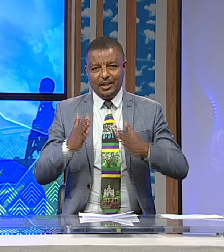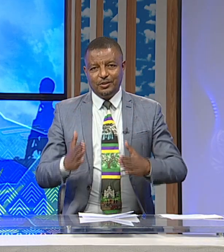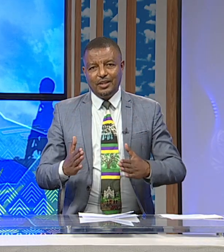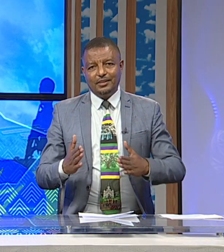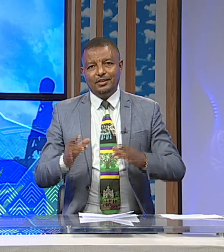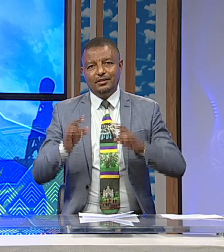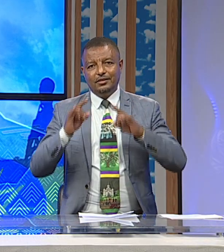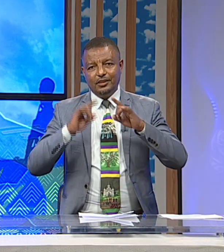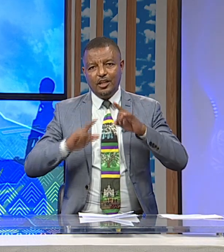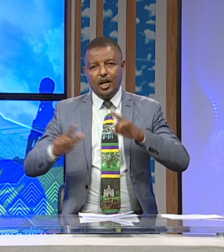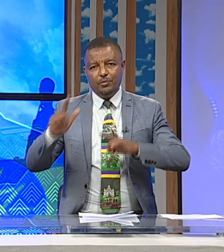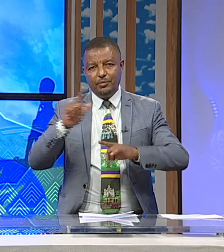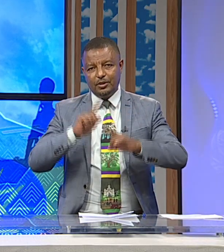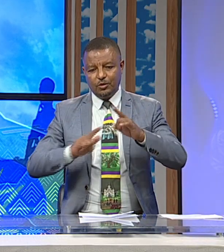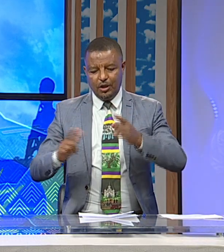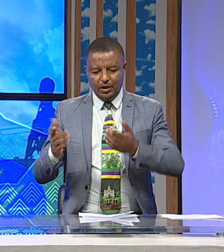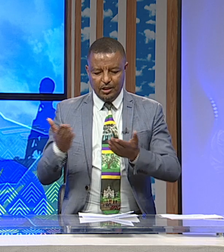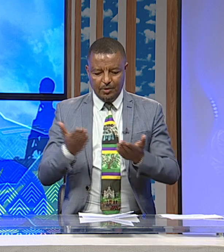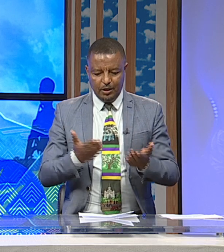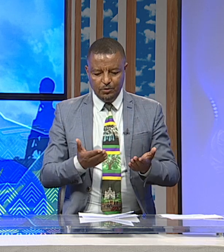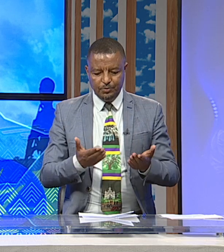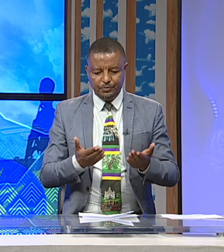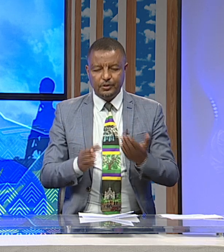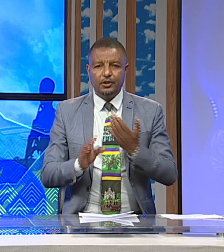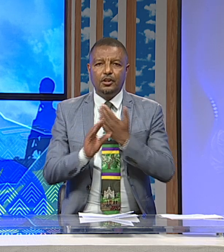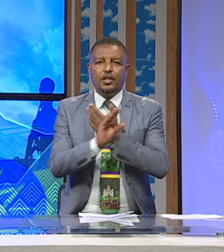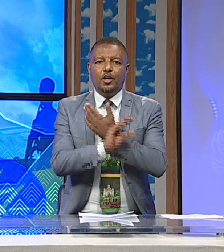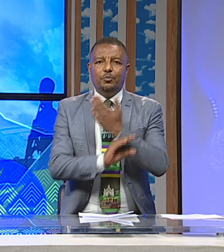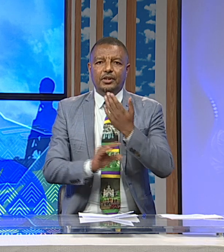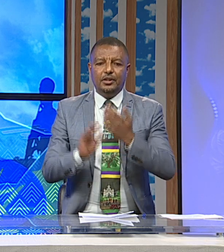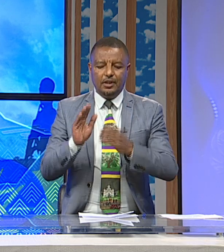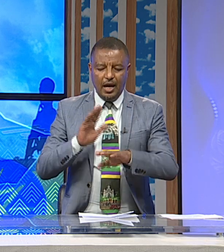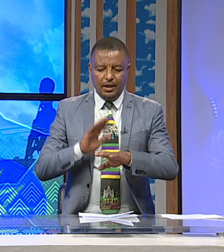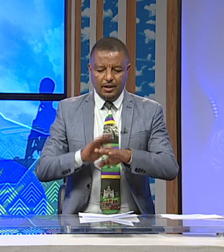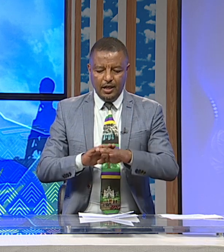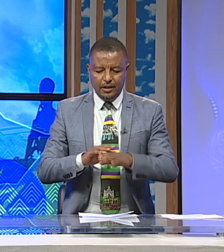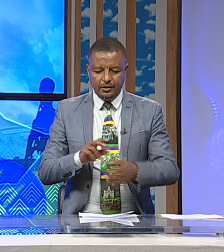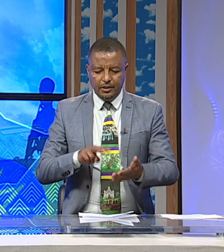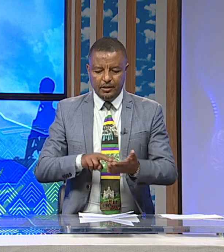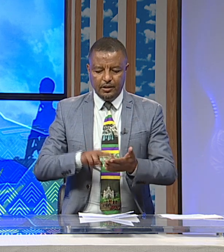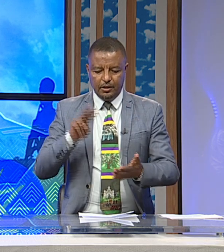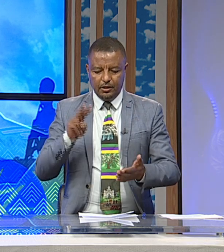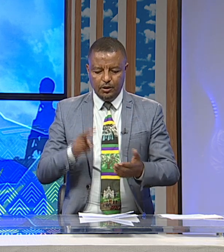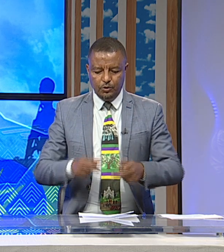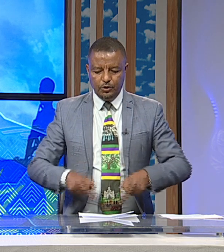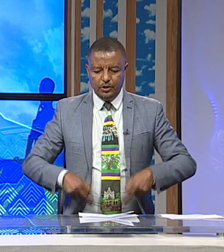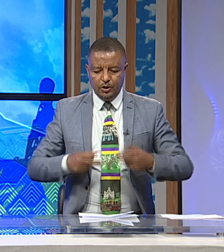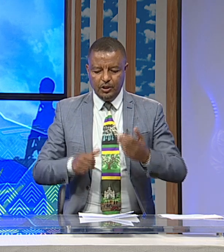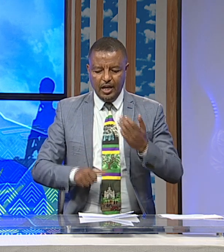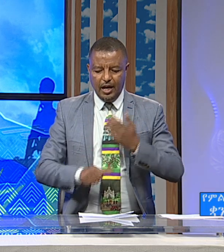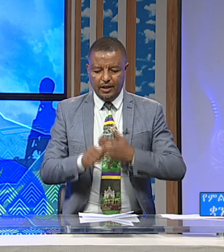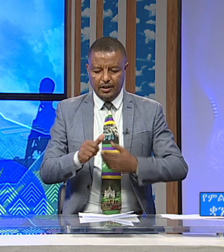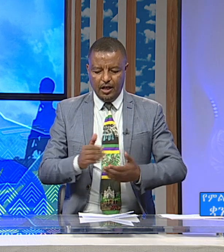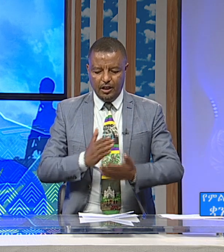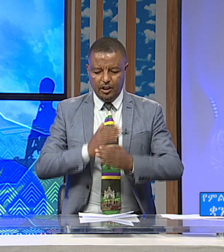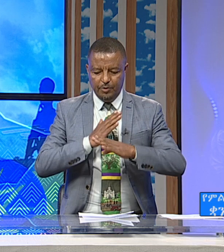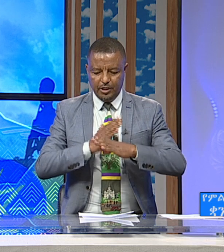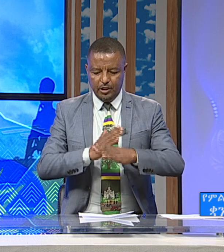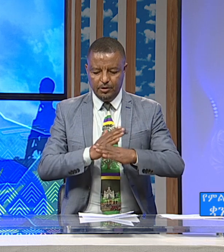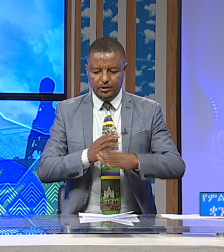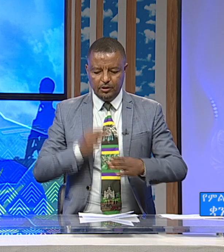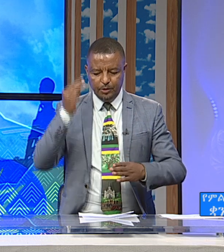ተናክተን ተመልካቾቻችን ዜና በምልክት ቋንቋ ቀርባሉ። በአገር ላይ የተደቀነውን የሎና